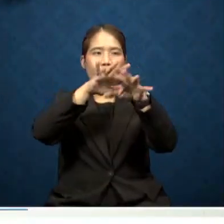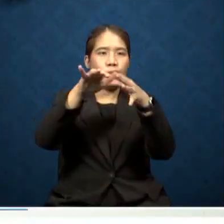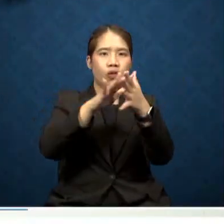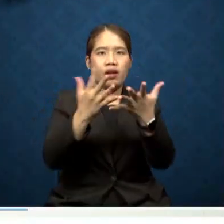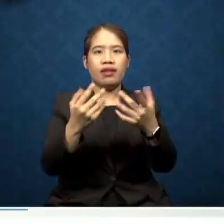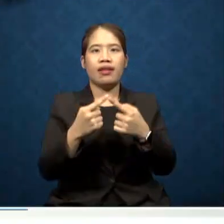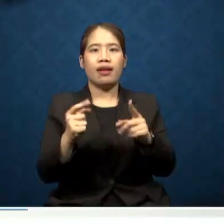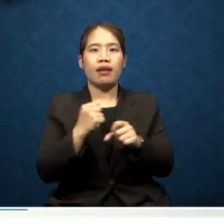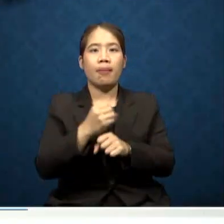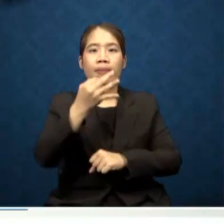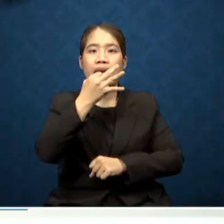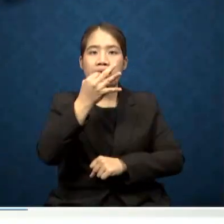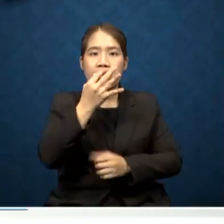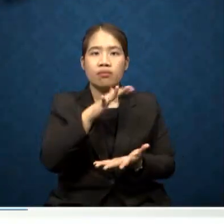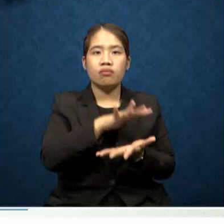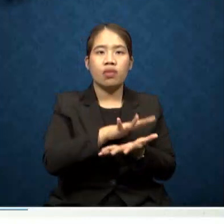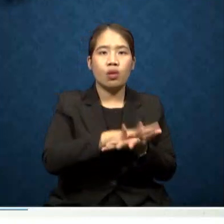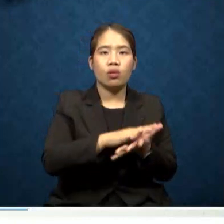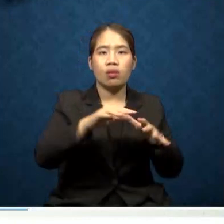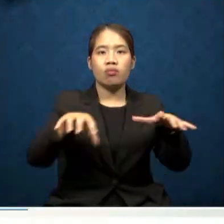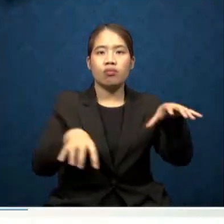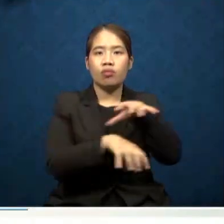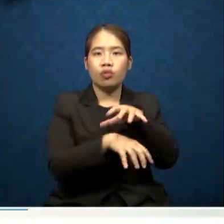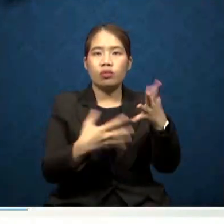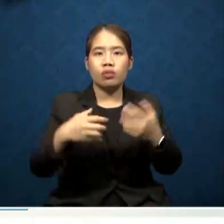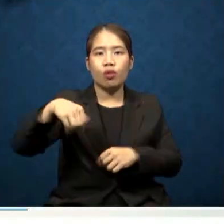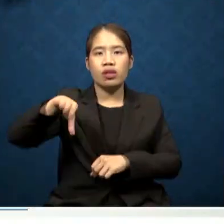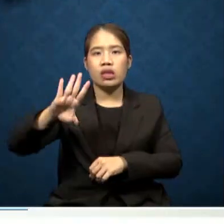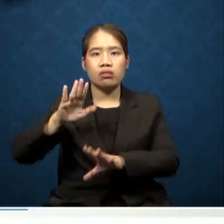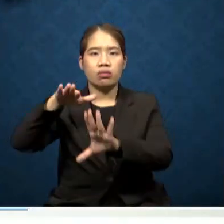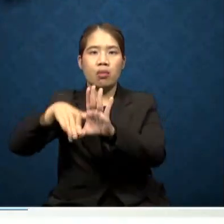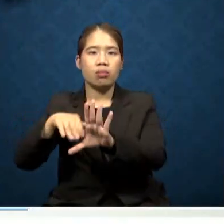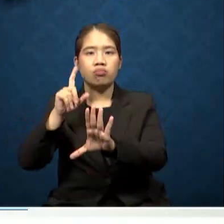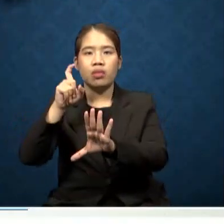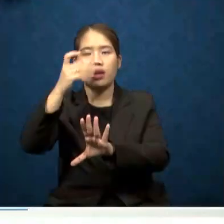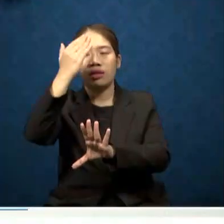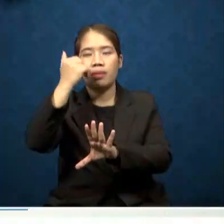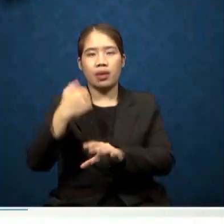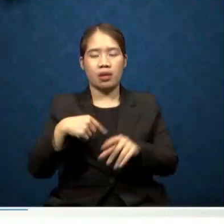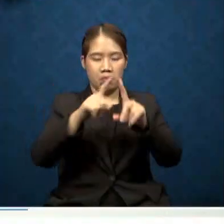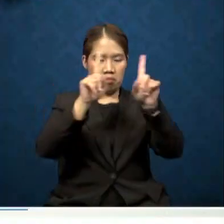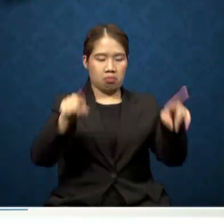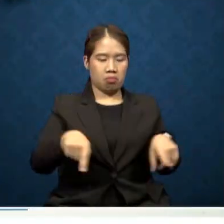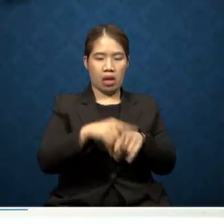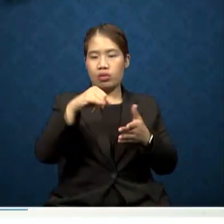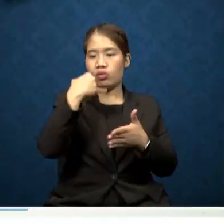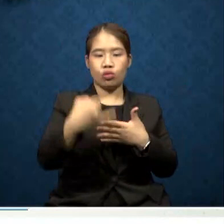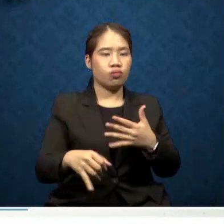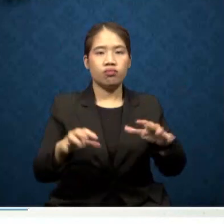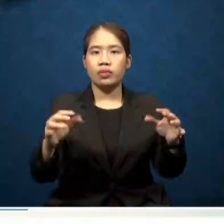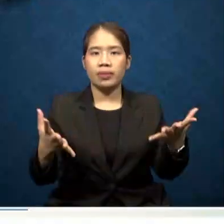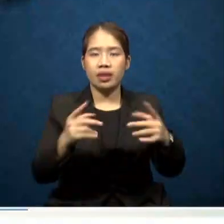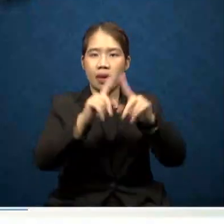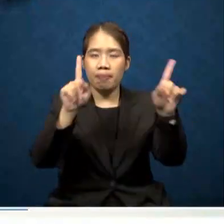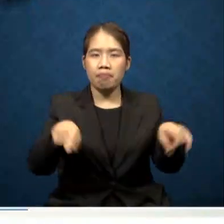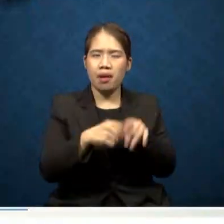ไปประกอบอาชีพในสถานศึกษาสถานประกอบการบางแห่งได้นะเพราะอะไรครับเไม่มีใบการันตีครับเหล่า